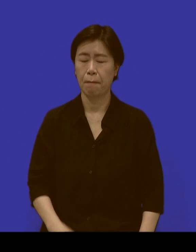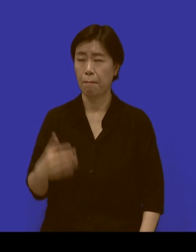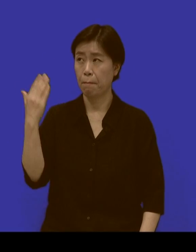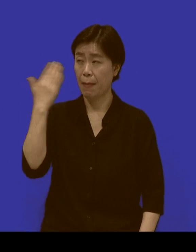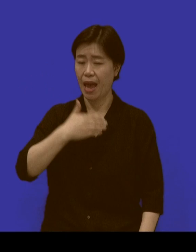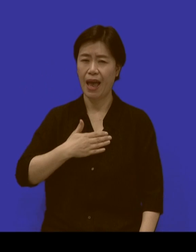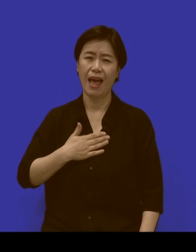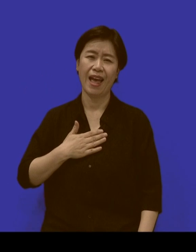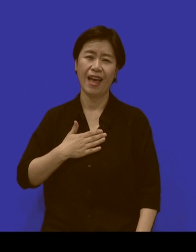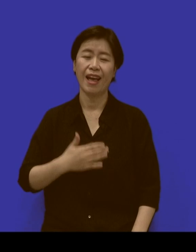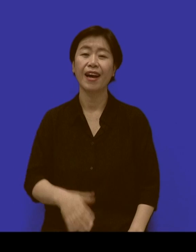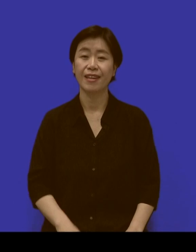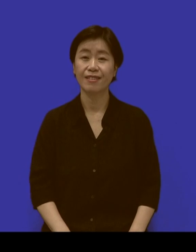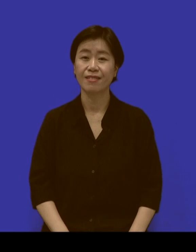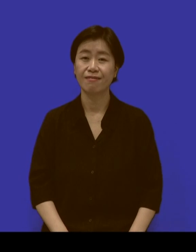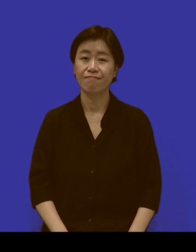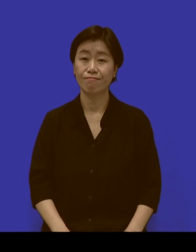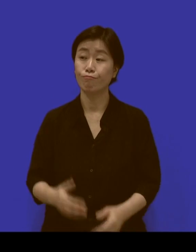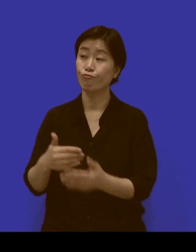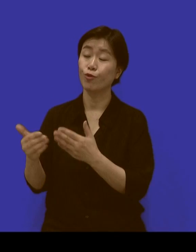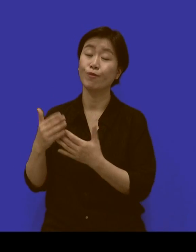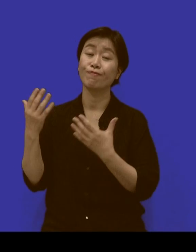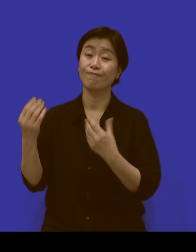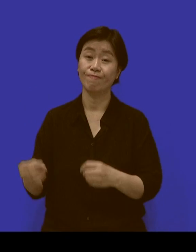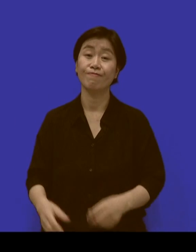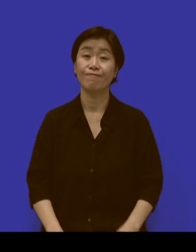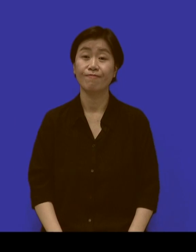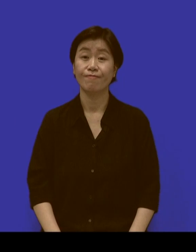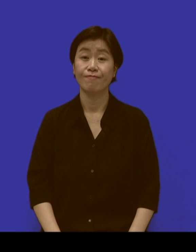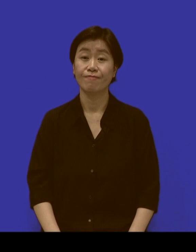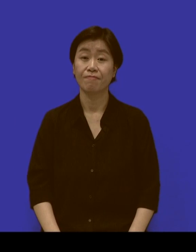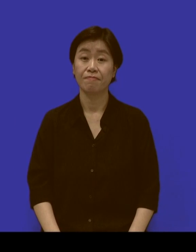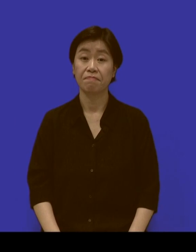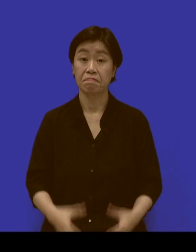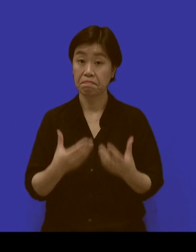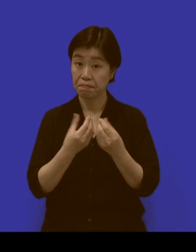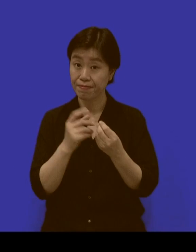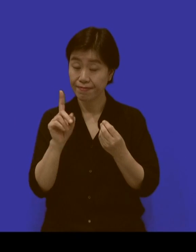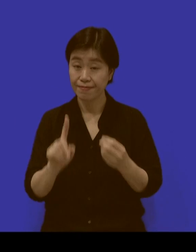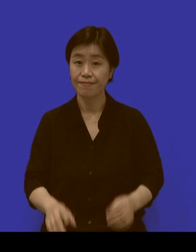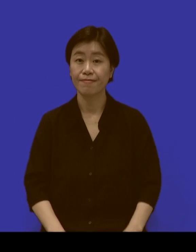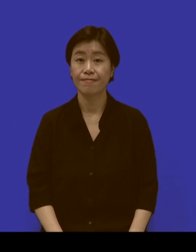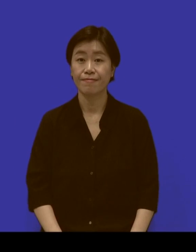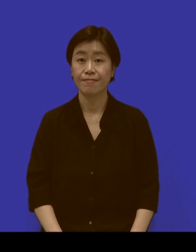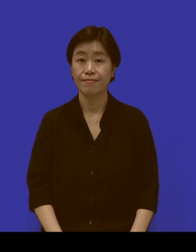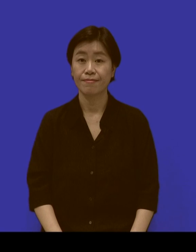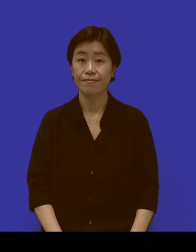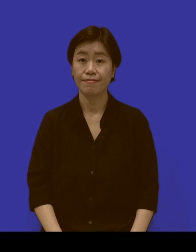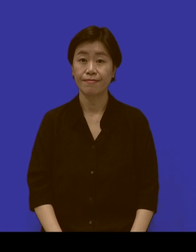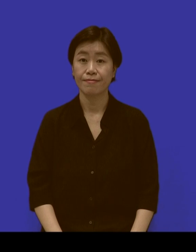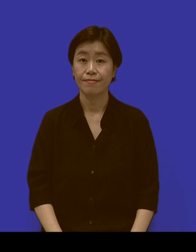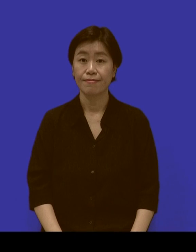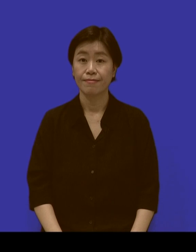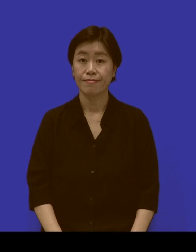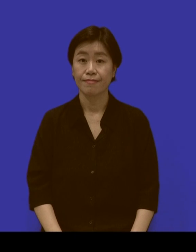그런 일들이 많이 생겼어요. 그래서 그 대표적인 게 환자분이